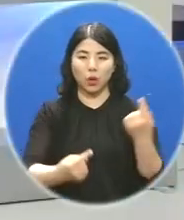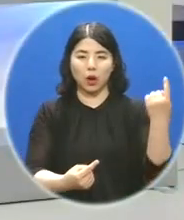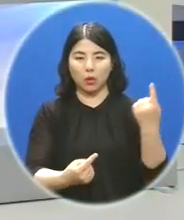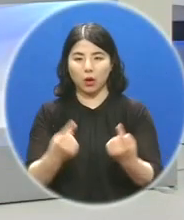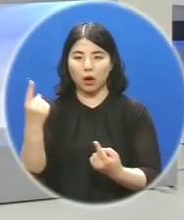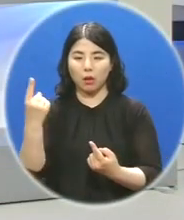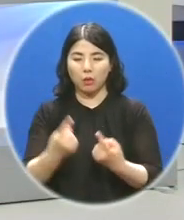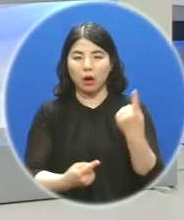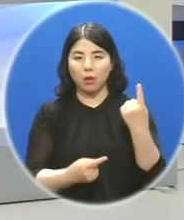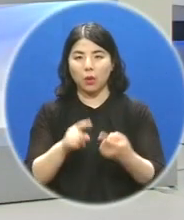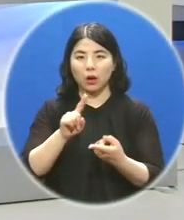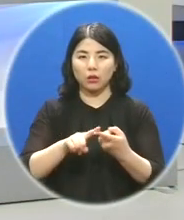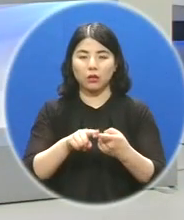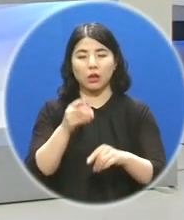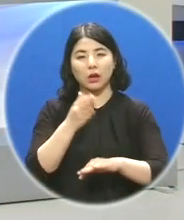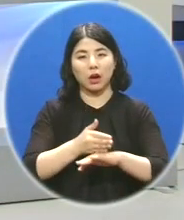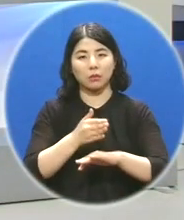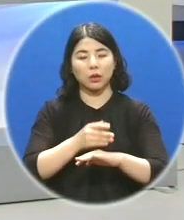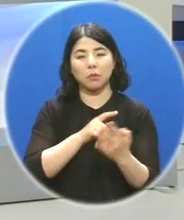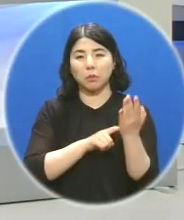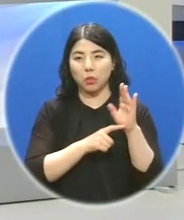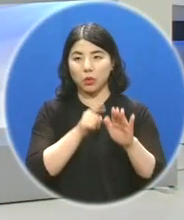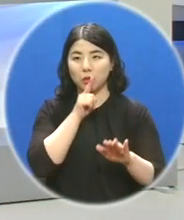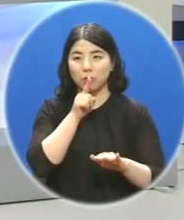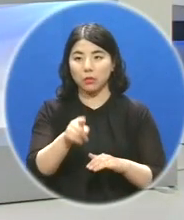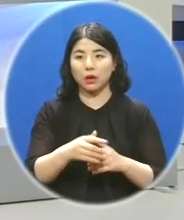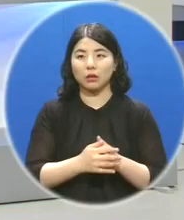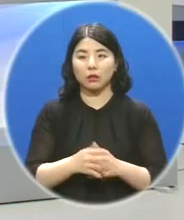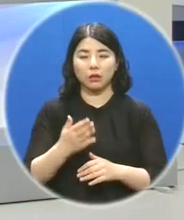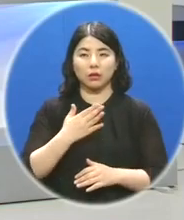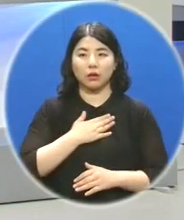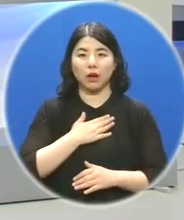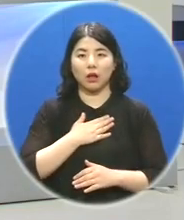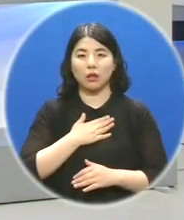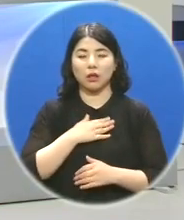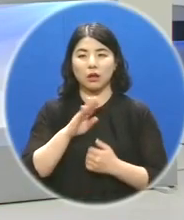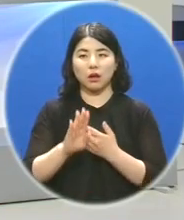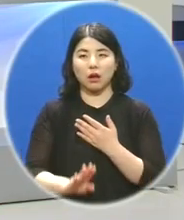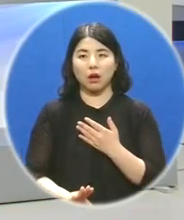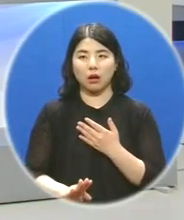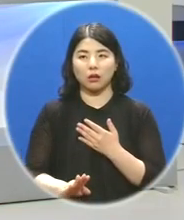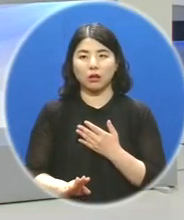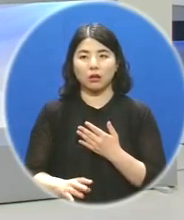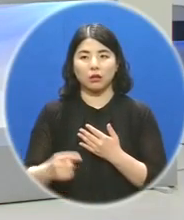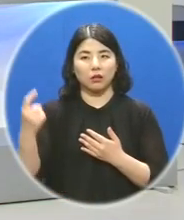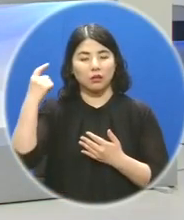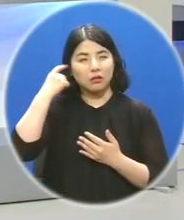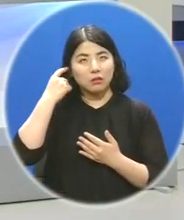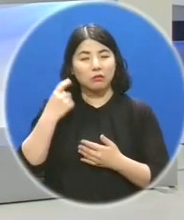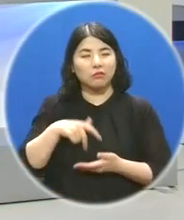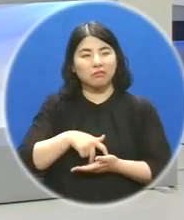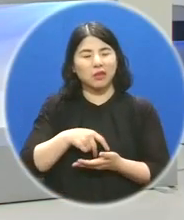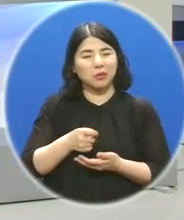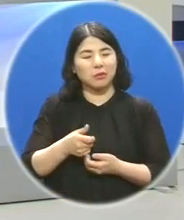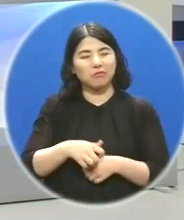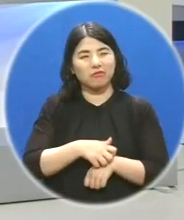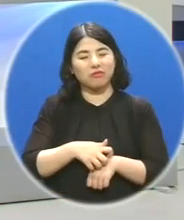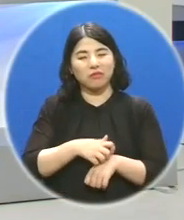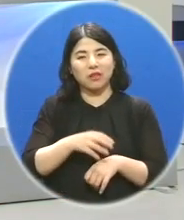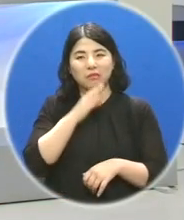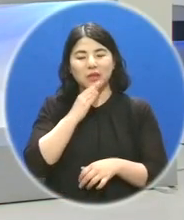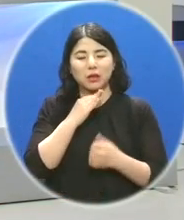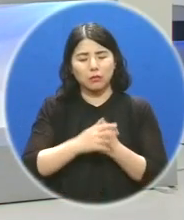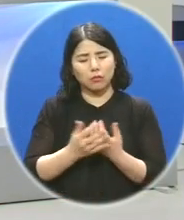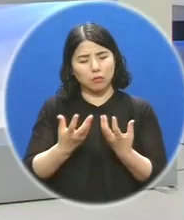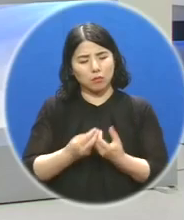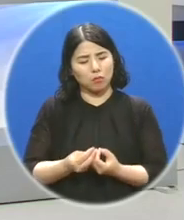의회의 의원들에 대해서 감사를 표현하시더라고요. 저는요, 여기 아래쪽에서 듣고 있는 입장인데 사실상 불편합니다만. 그거는 예를 들면 저는